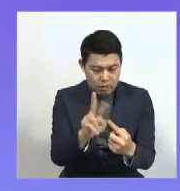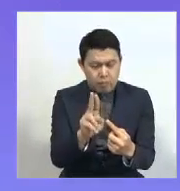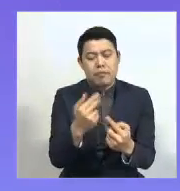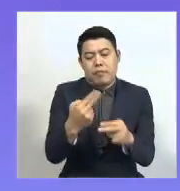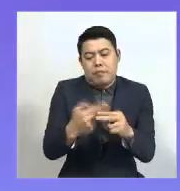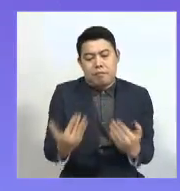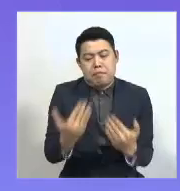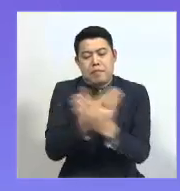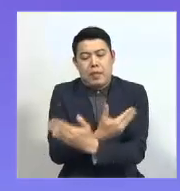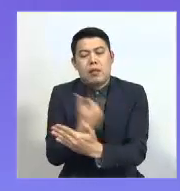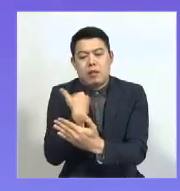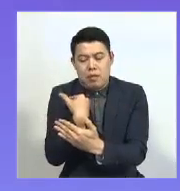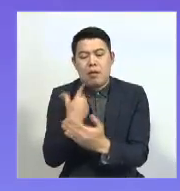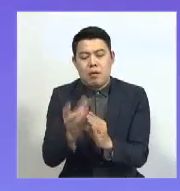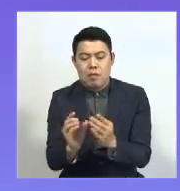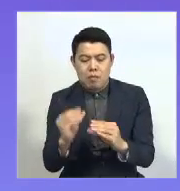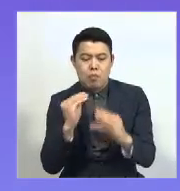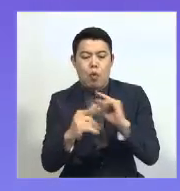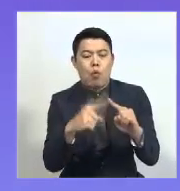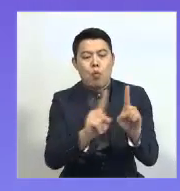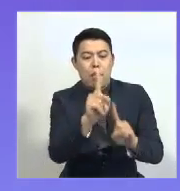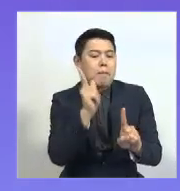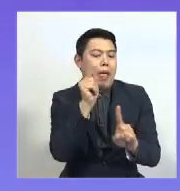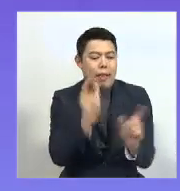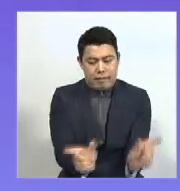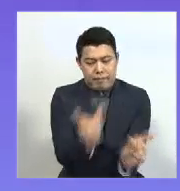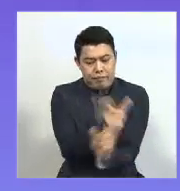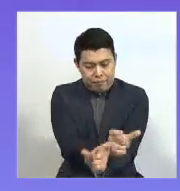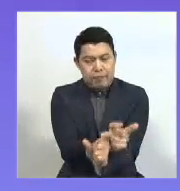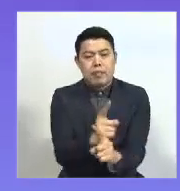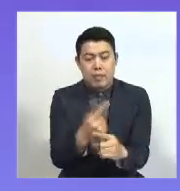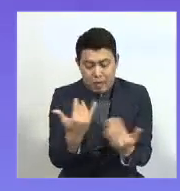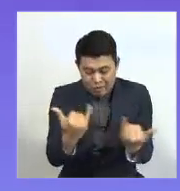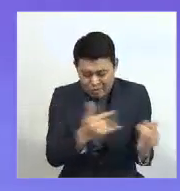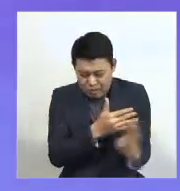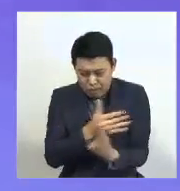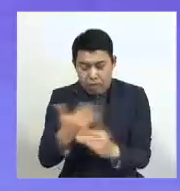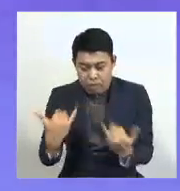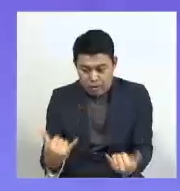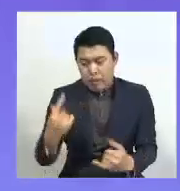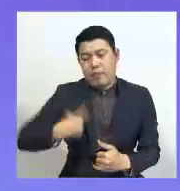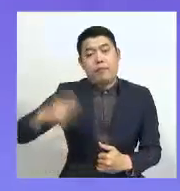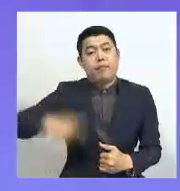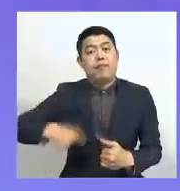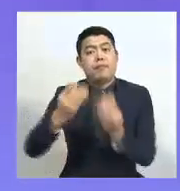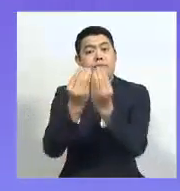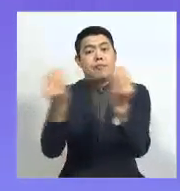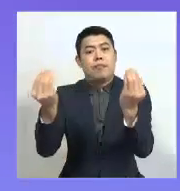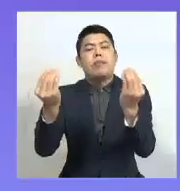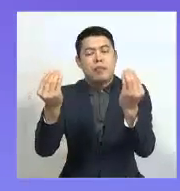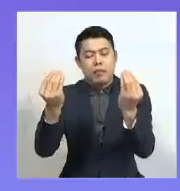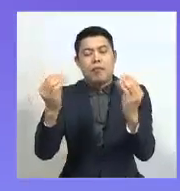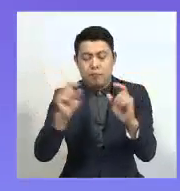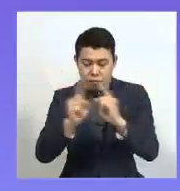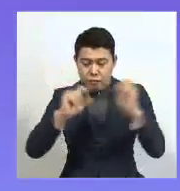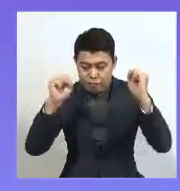ะก็เปลี่ยนแปลงเรื่องของการโอนหุ้นไปในส่วนของคุณแม่ของคุณธนาธรนั่นเองจนวันนี้เลยล่ะค่ะตุลาการศาลรัฐธรรมนูญเนี่ยนะคะก็ได้มีม